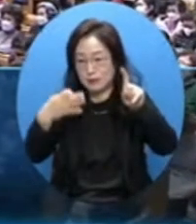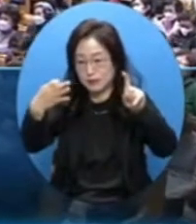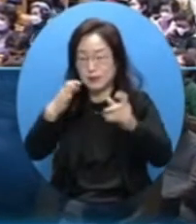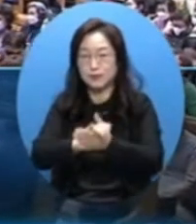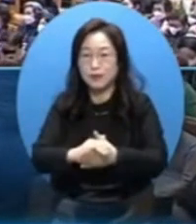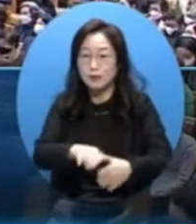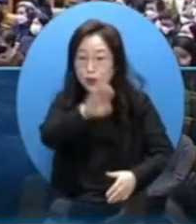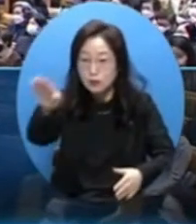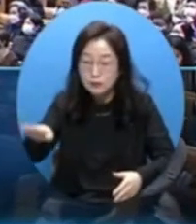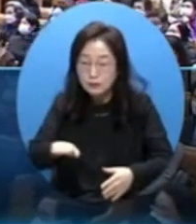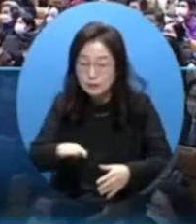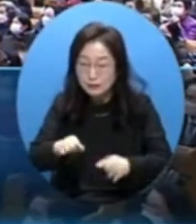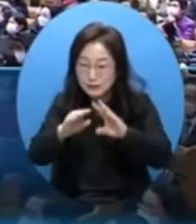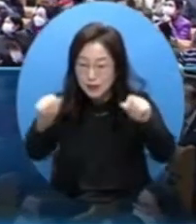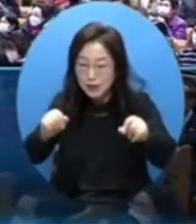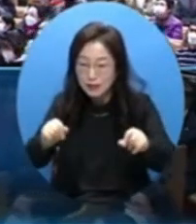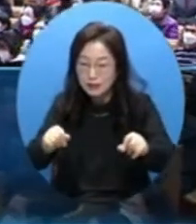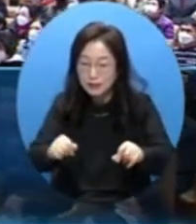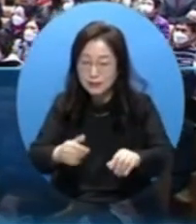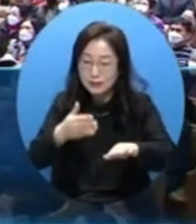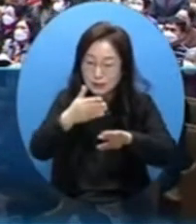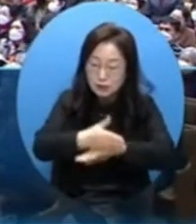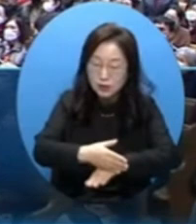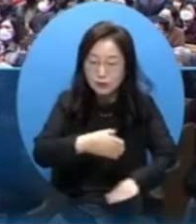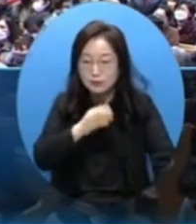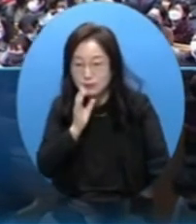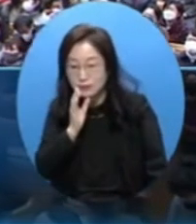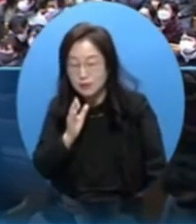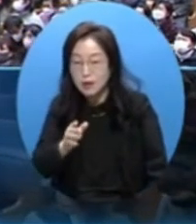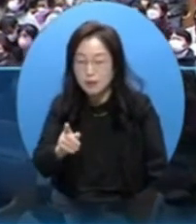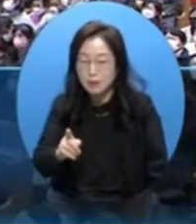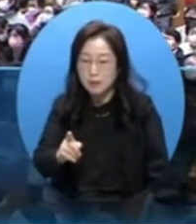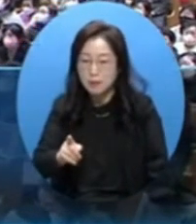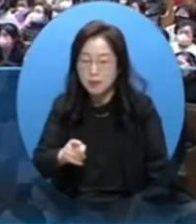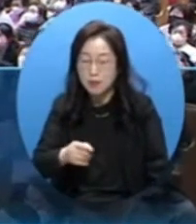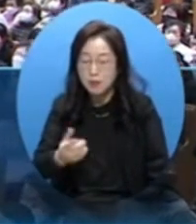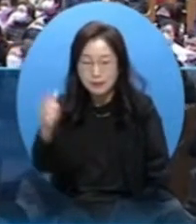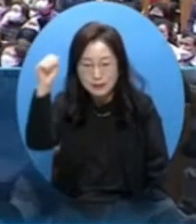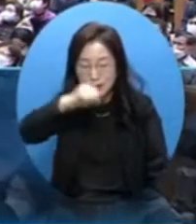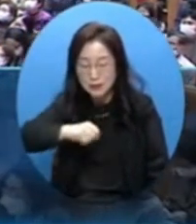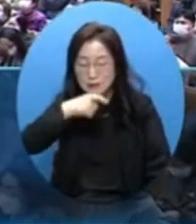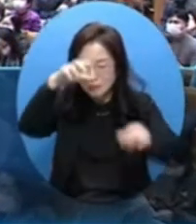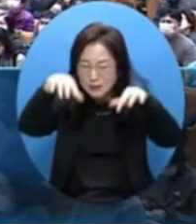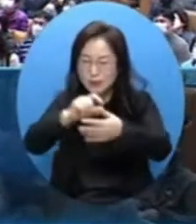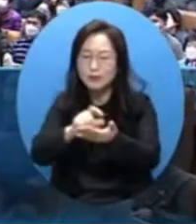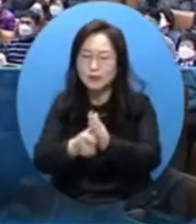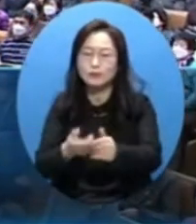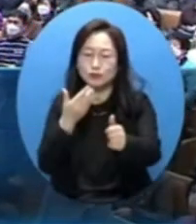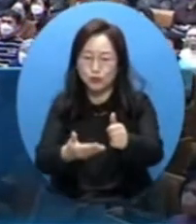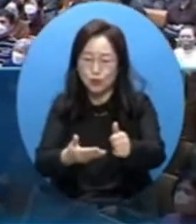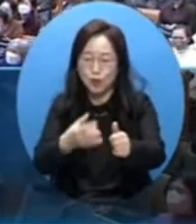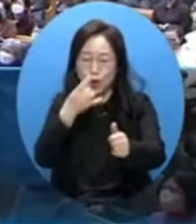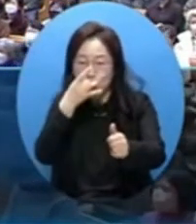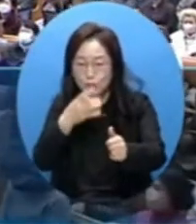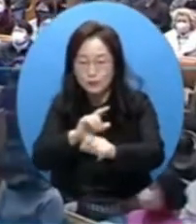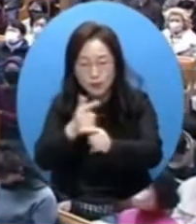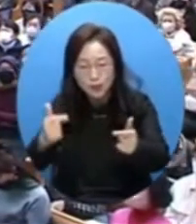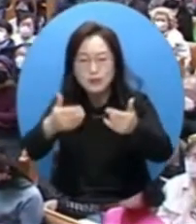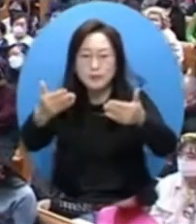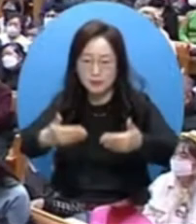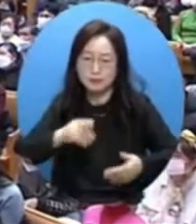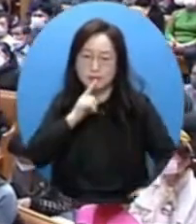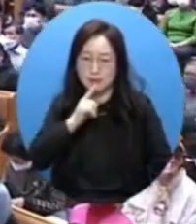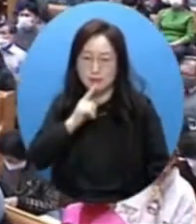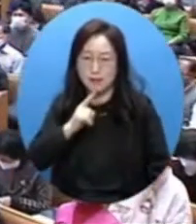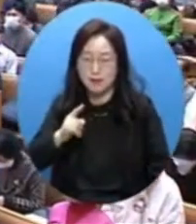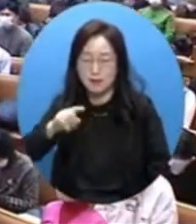비, 늦은 비를 적당한 때에 내리시리니 너희가 곡식과 포도주와 기름옷 얻을 것이요. 이 늦은 비 성령에 대해서